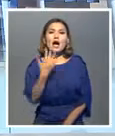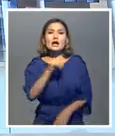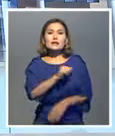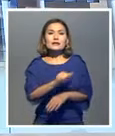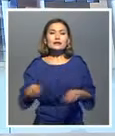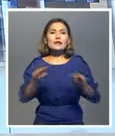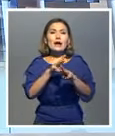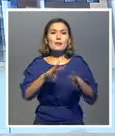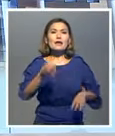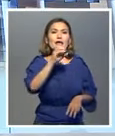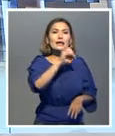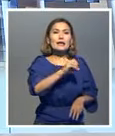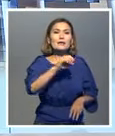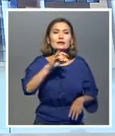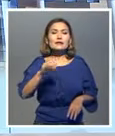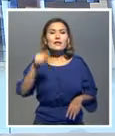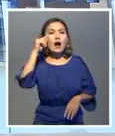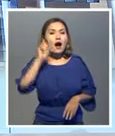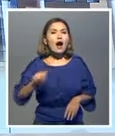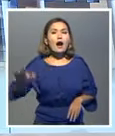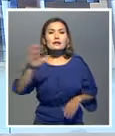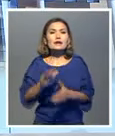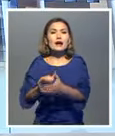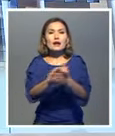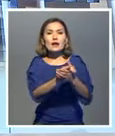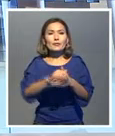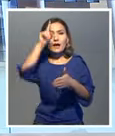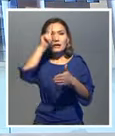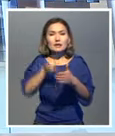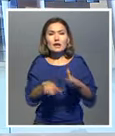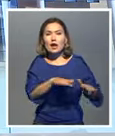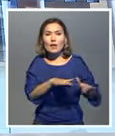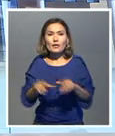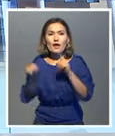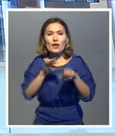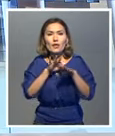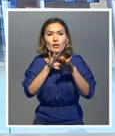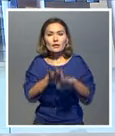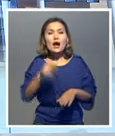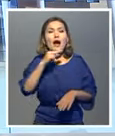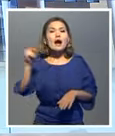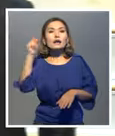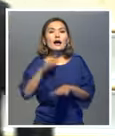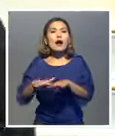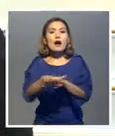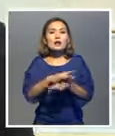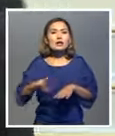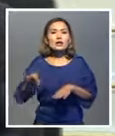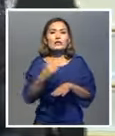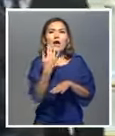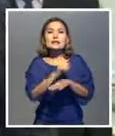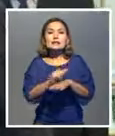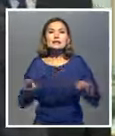Сыртқы істер министрі Ерлан Ыдырысов Азиядағы өзара ықпалдастық және сенім шаралары жөніндегі кеңес мәселелері бойынша Қытай Халық Республикасы сыртқы